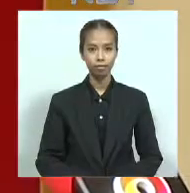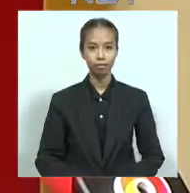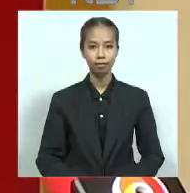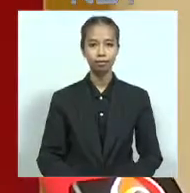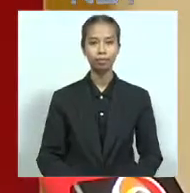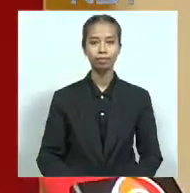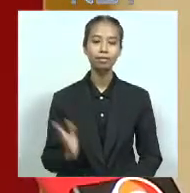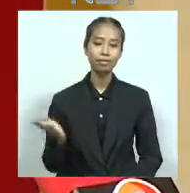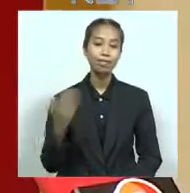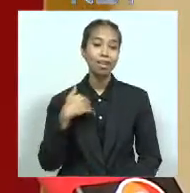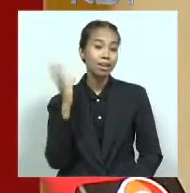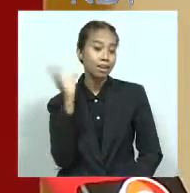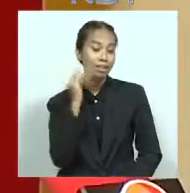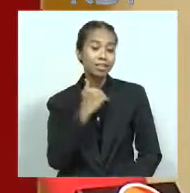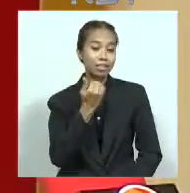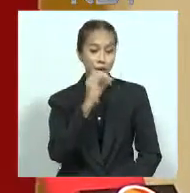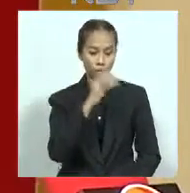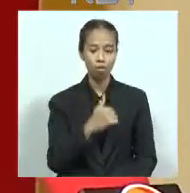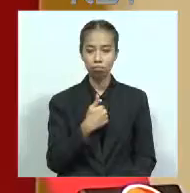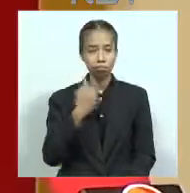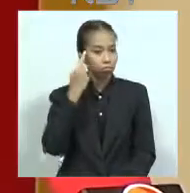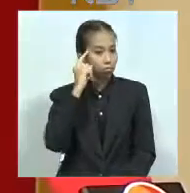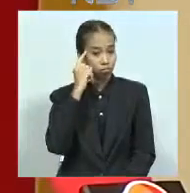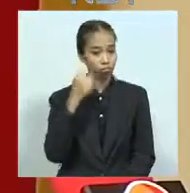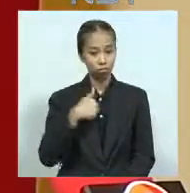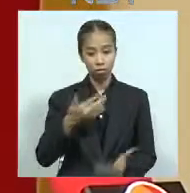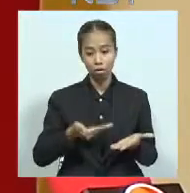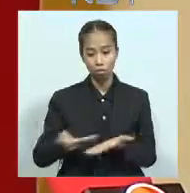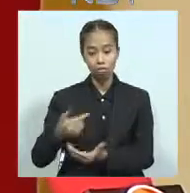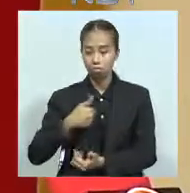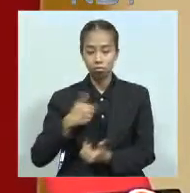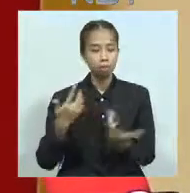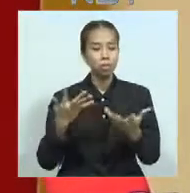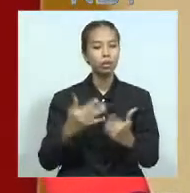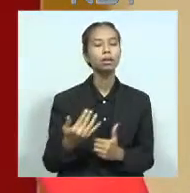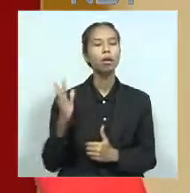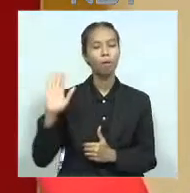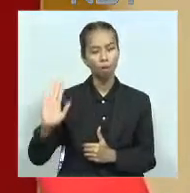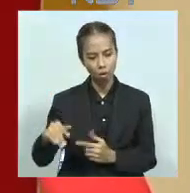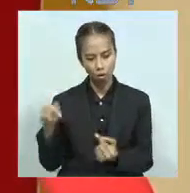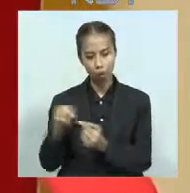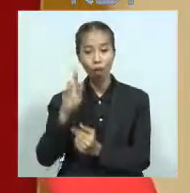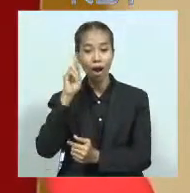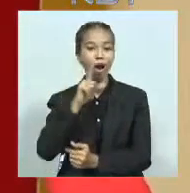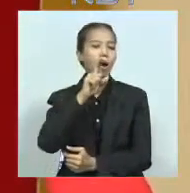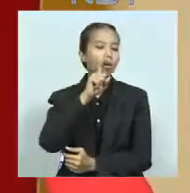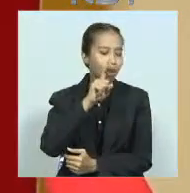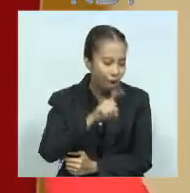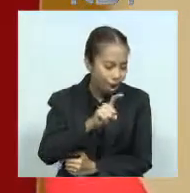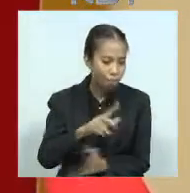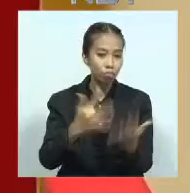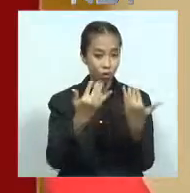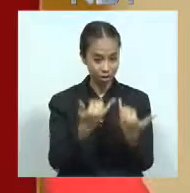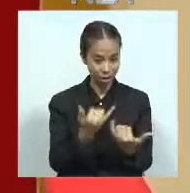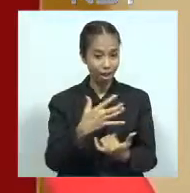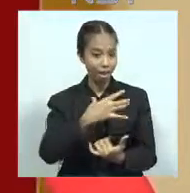เมื่อสักครู่ที่ได้ยินไปนะคะที่ท่านบอกว่าไม่ทราบไม่ได้เชิญก็แล้วแต่อันนี้ก็คือผู้สื่อข่าวเขาถามว่าแล้วส่วนตัวท่านละตอนนี้เนี่ย